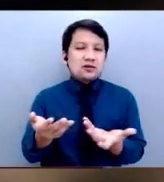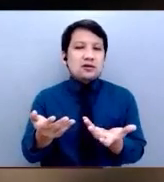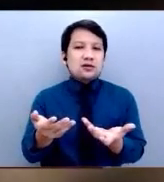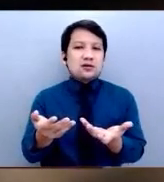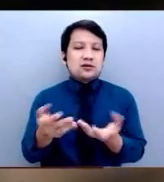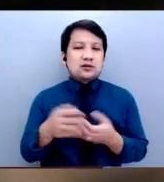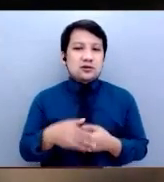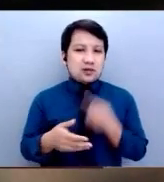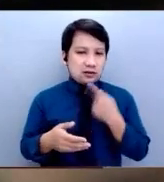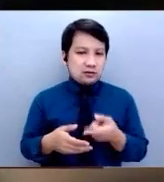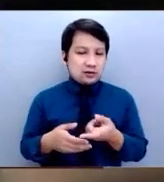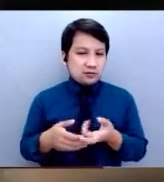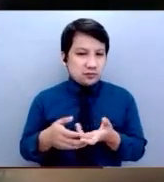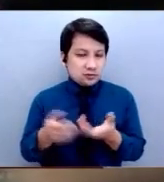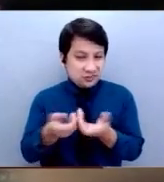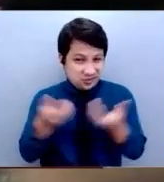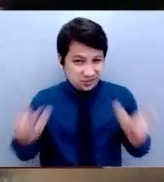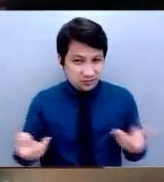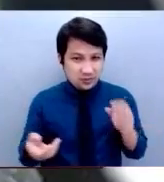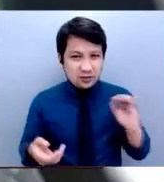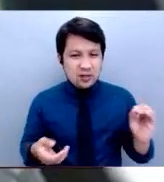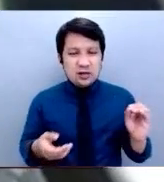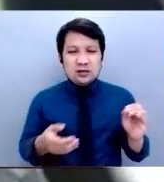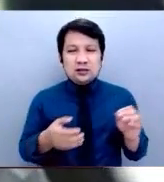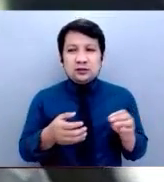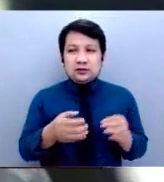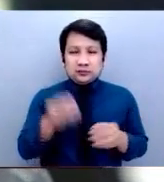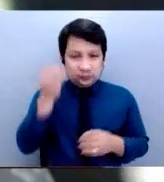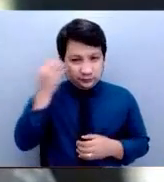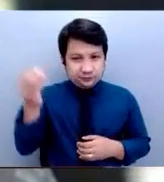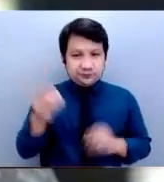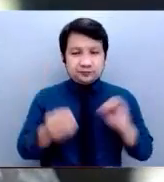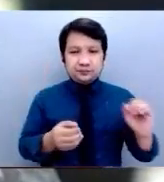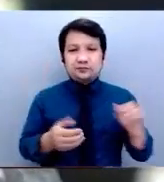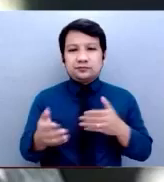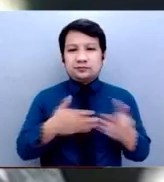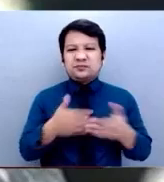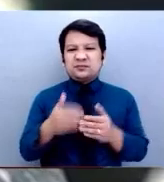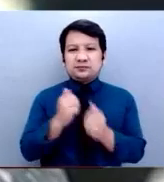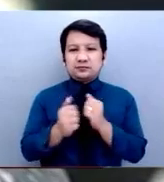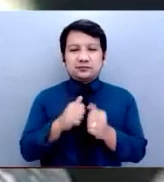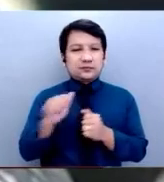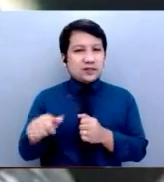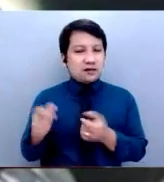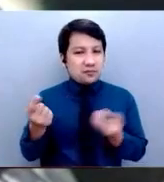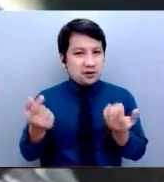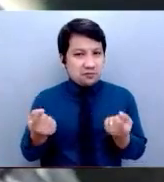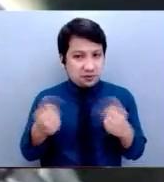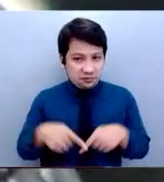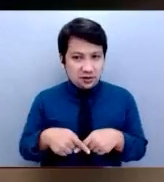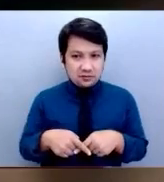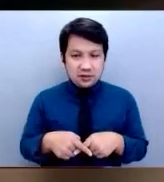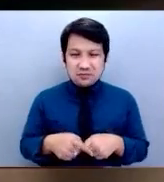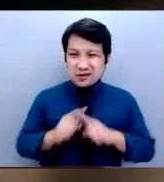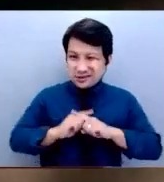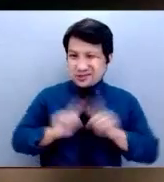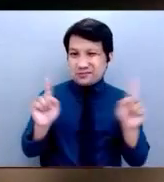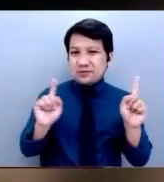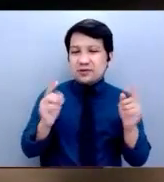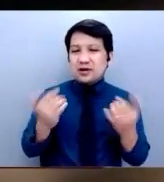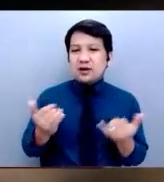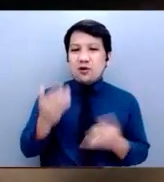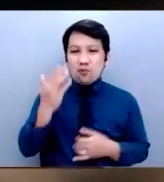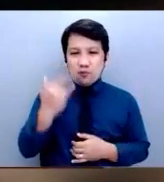dissenting opinion or separate concurring opinion. Kaya siguro itong instance na to medyo kakaiba